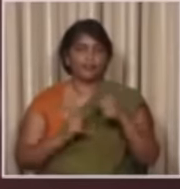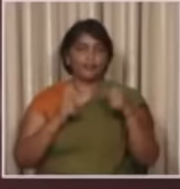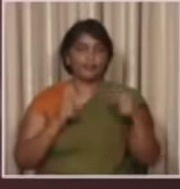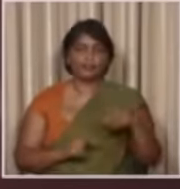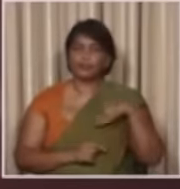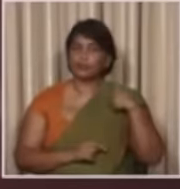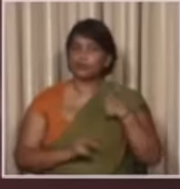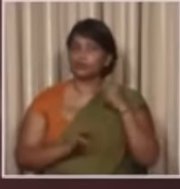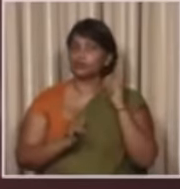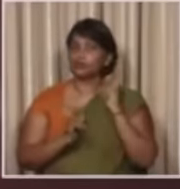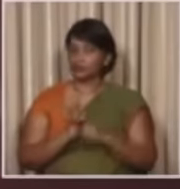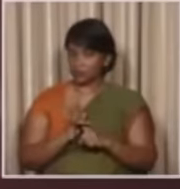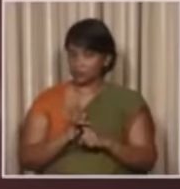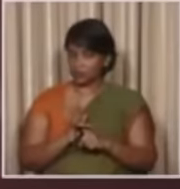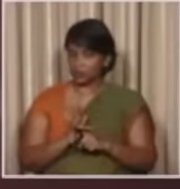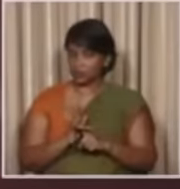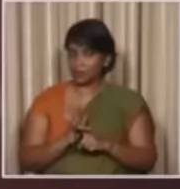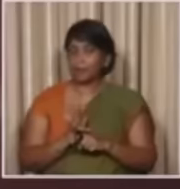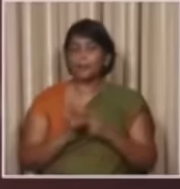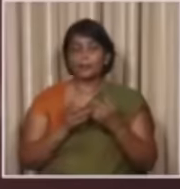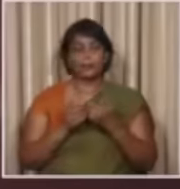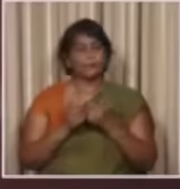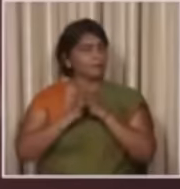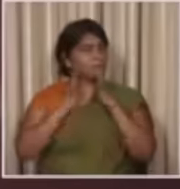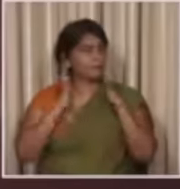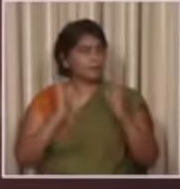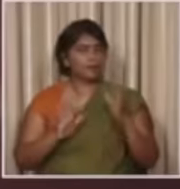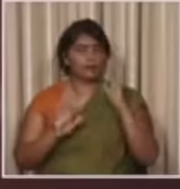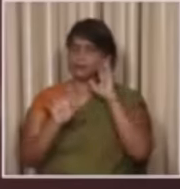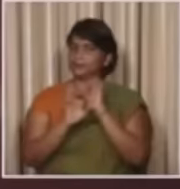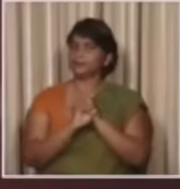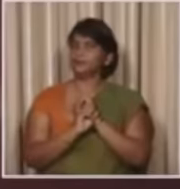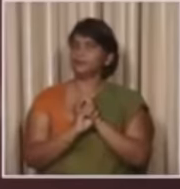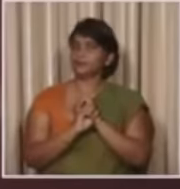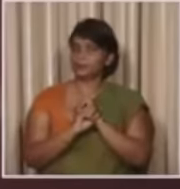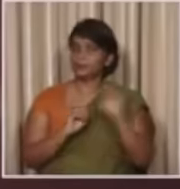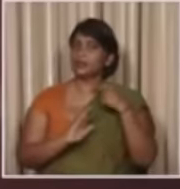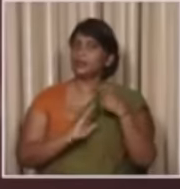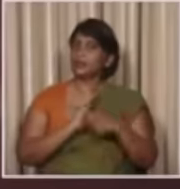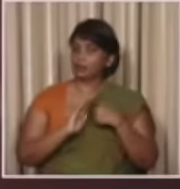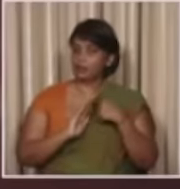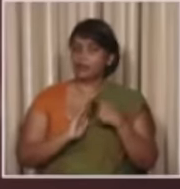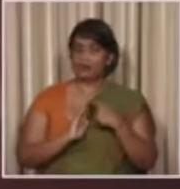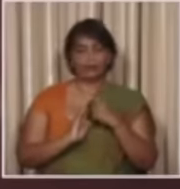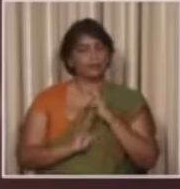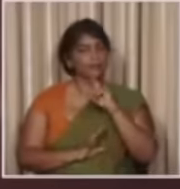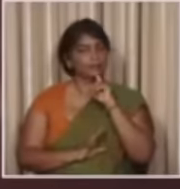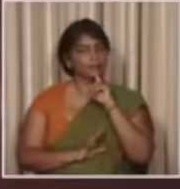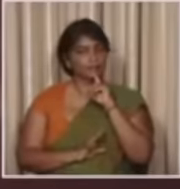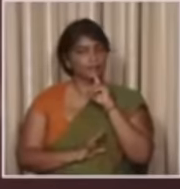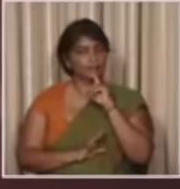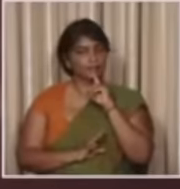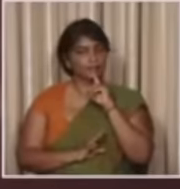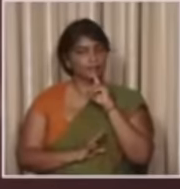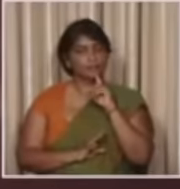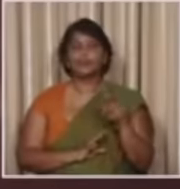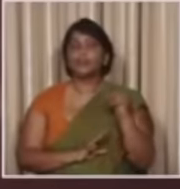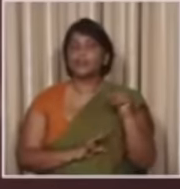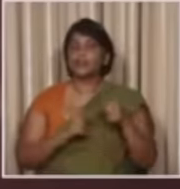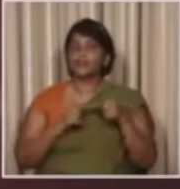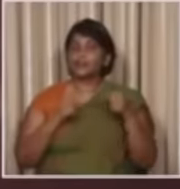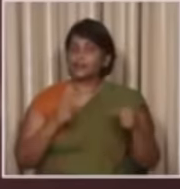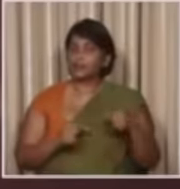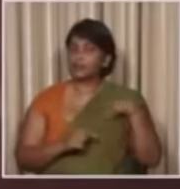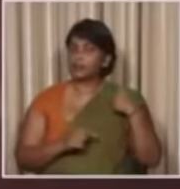ප්‍රධාන සංවිධායකතුමා තමන්ම බරපතල ප්‍රකාශයක් මේ ලංකාවට සිදු කරා. මේ විපක්ෂයේ